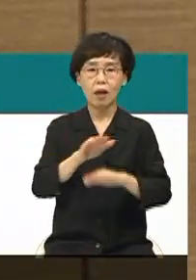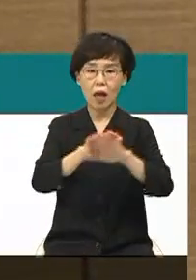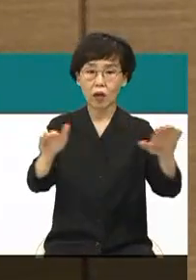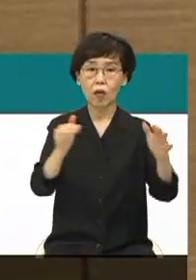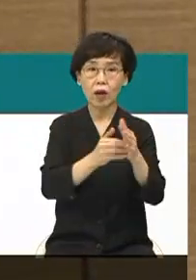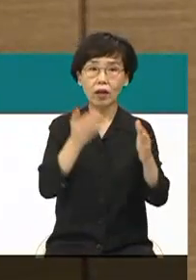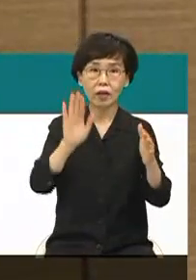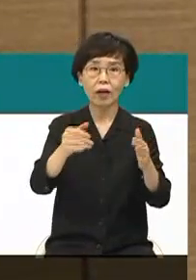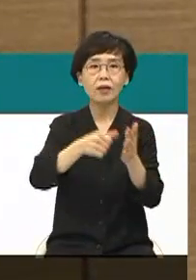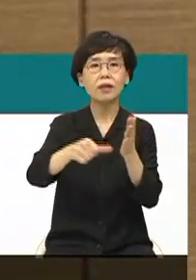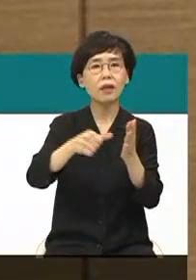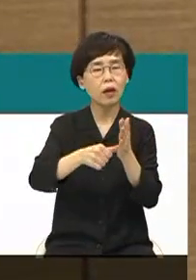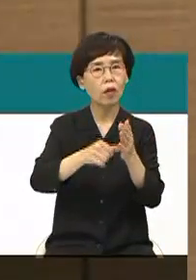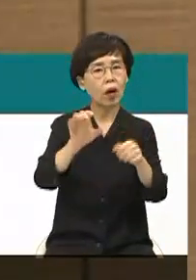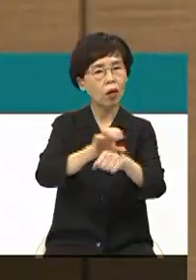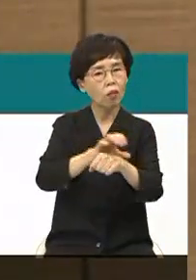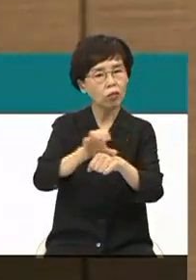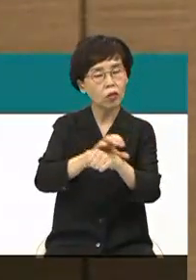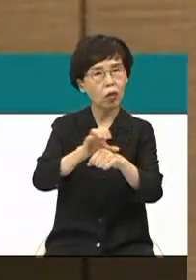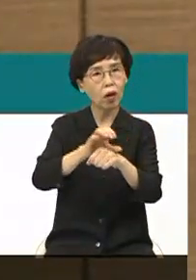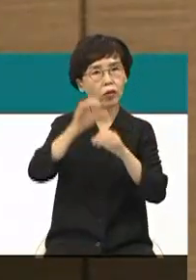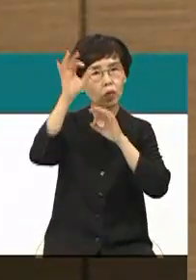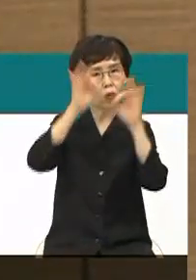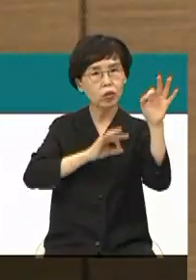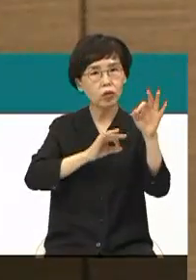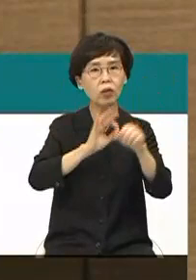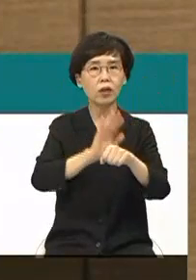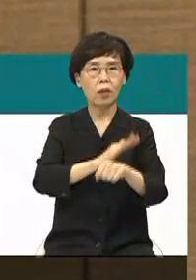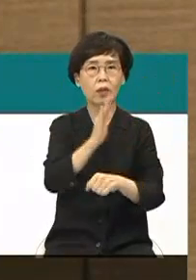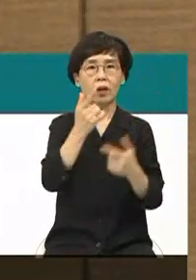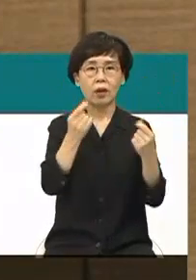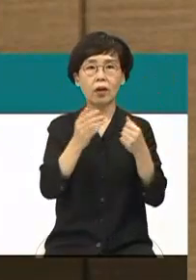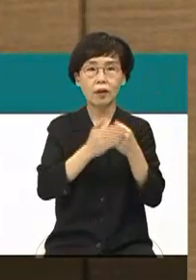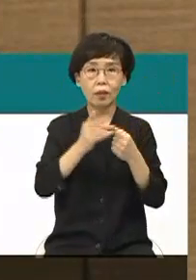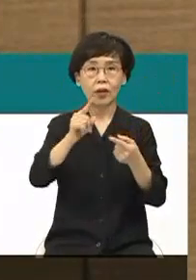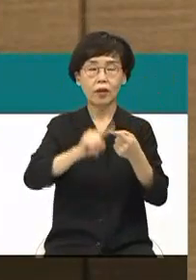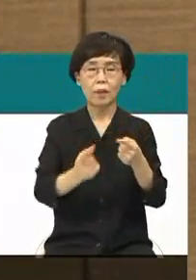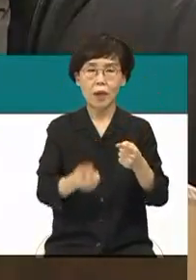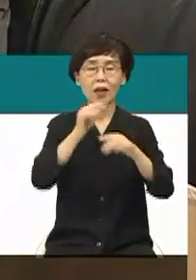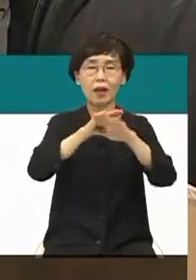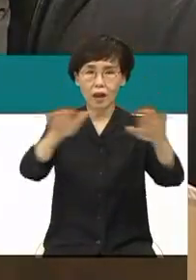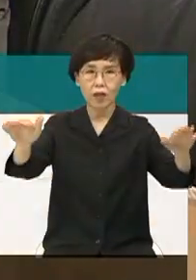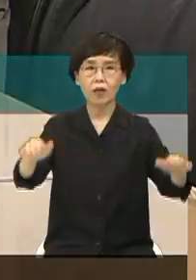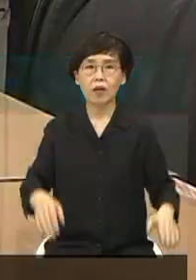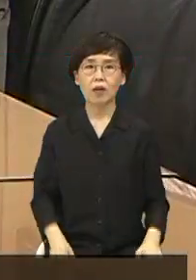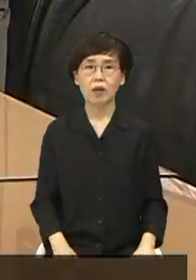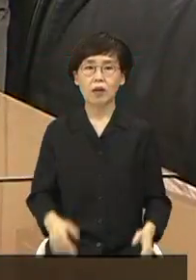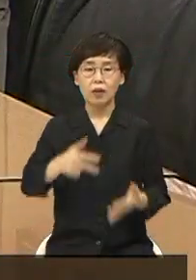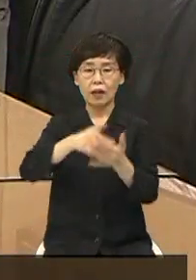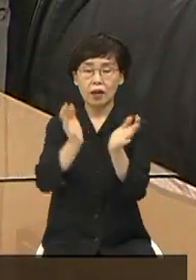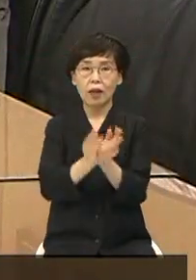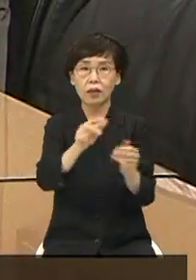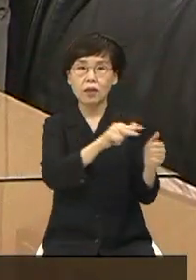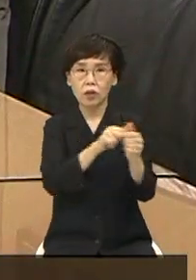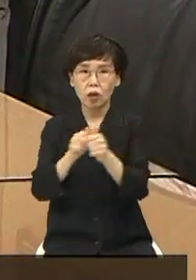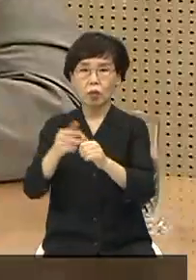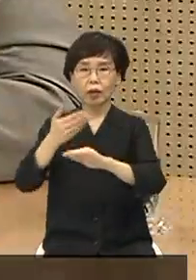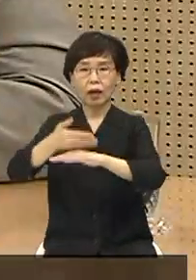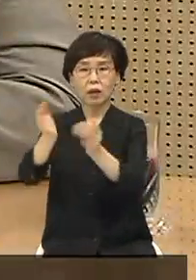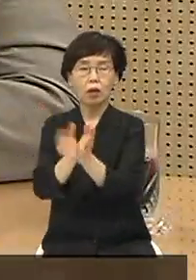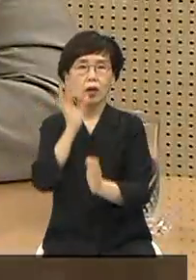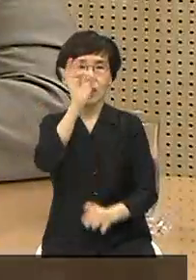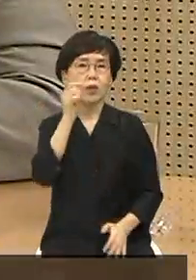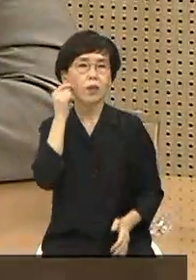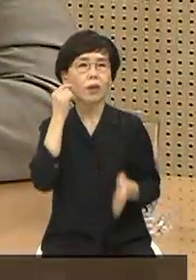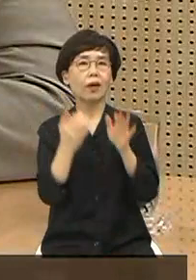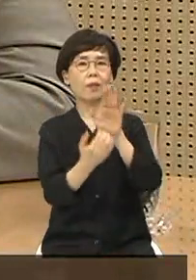했는데 그 자료가 아마 전산상에서 오류가 좀 있었던 것 같습니다. 그래서 그 부분은 즉시 해결을 해서. 재단은 해당 정보를 타기관이 볼 수